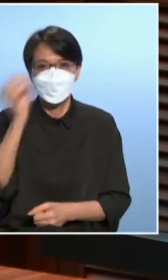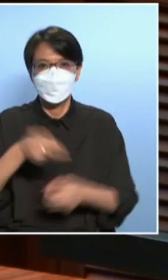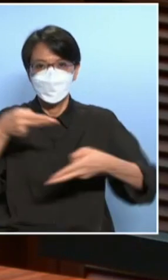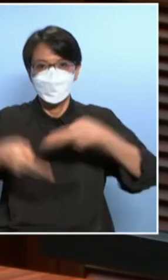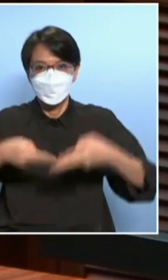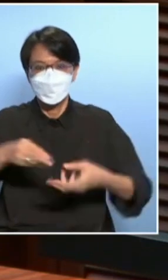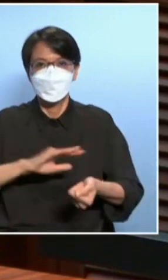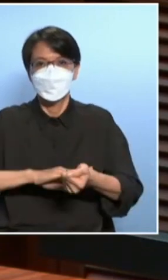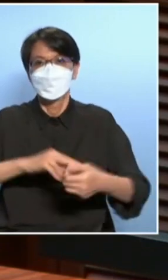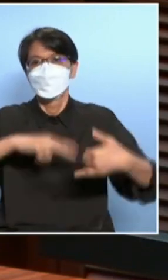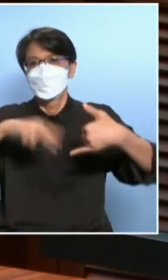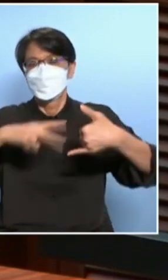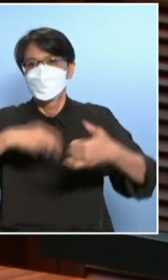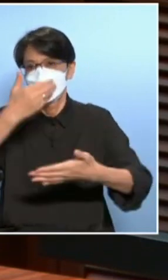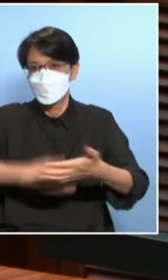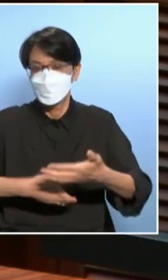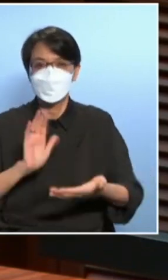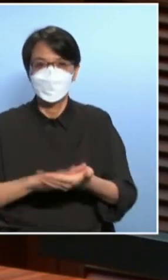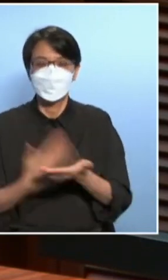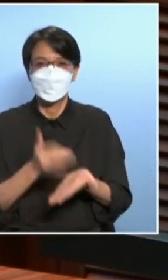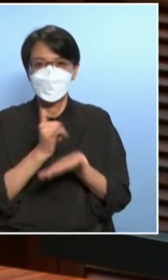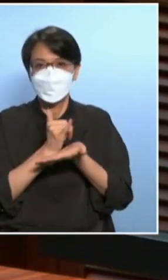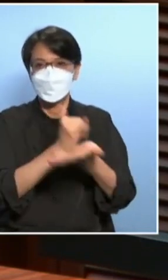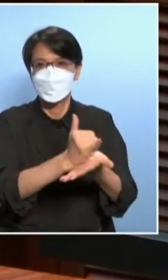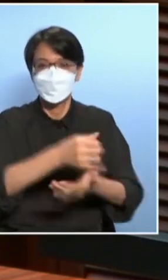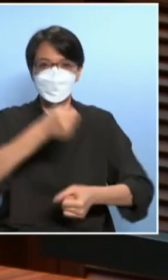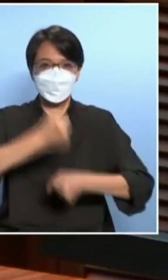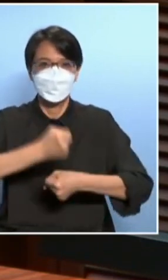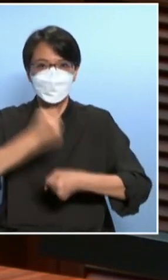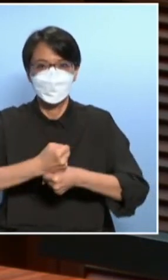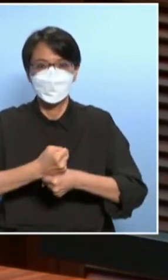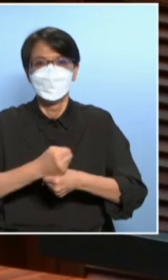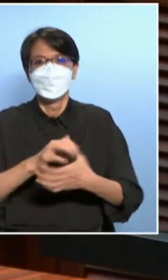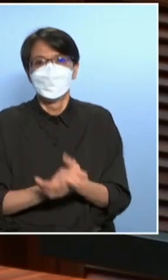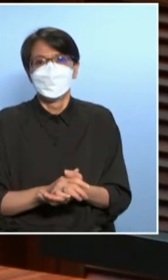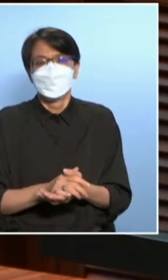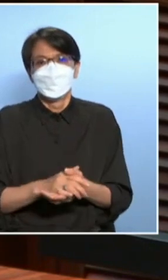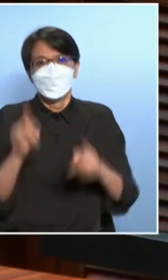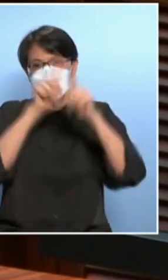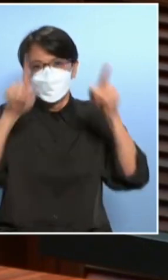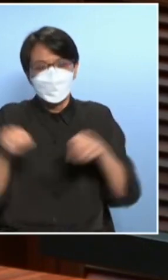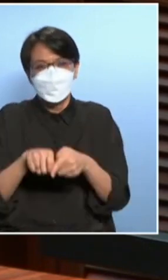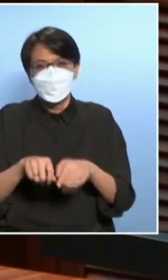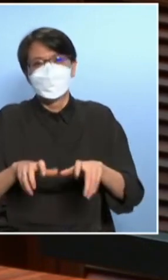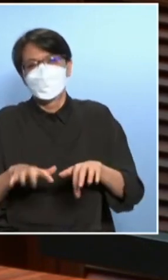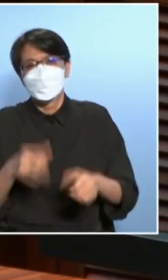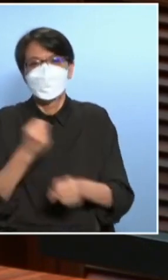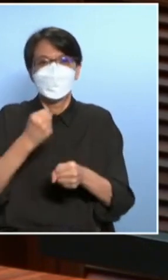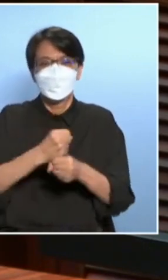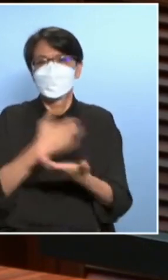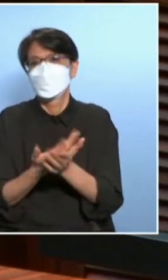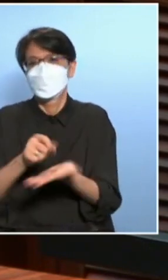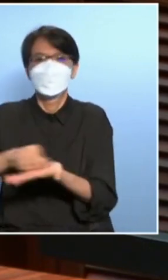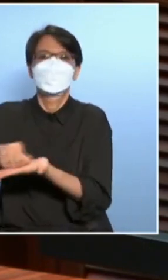務。但係佢哋話咧，佢哋咧就入院嘅工作咧就好多瑣碎嘅行政工作，令到佢哋咧係其實